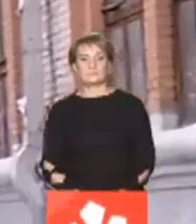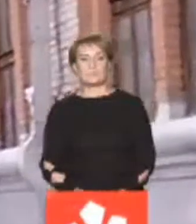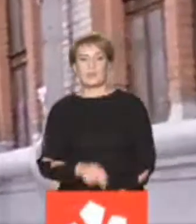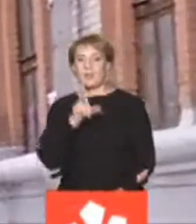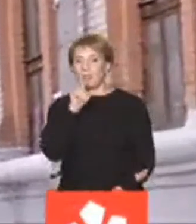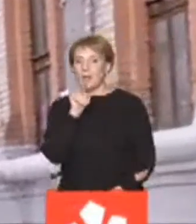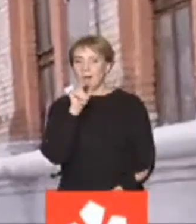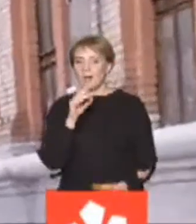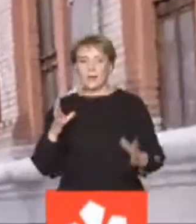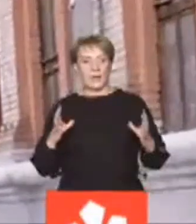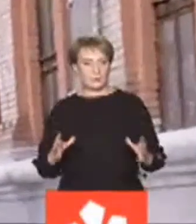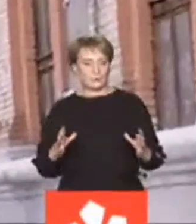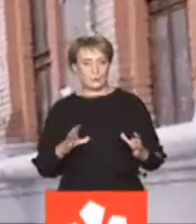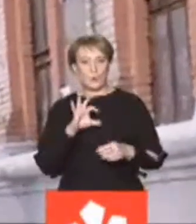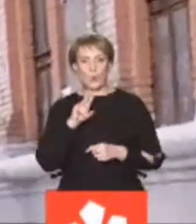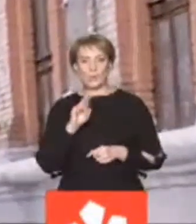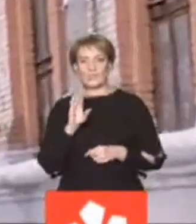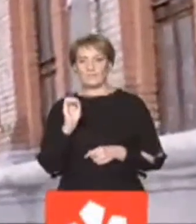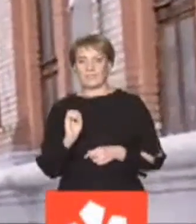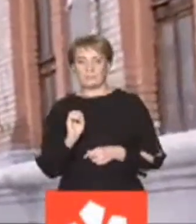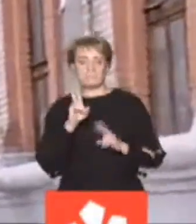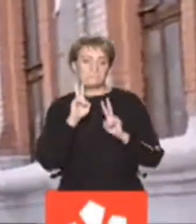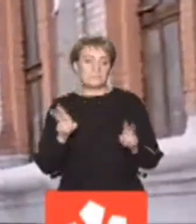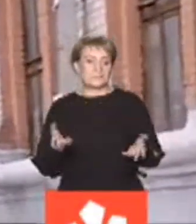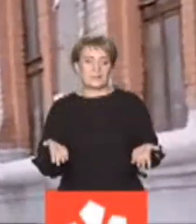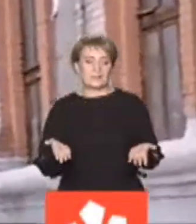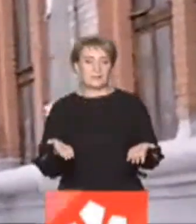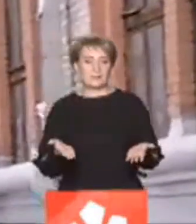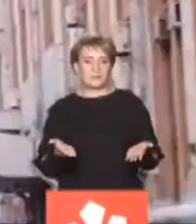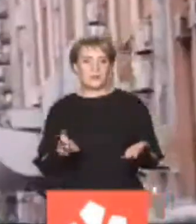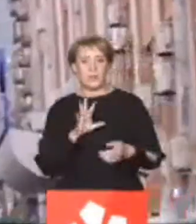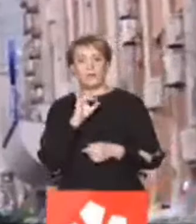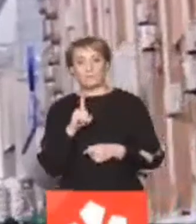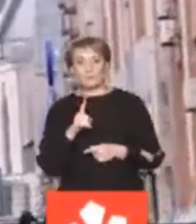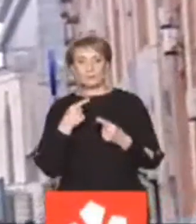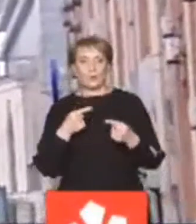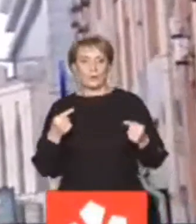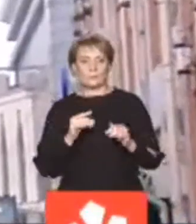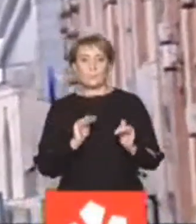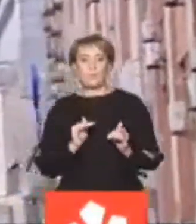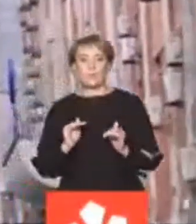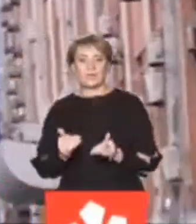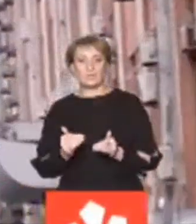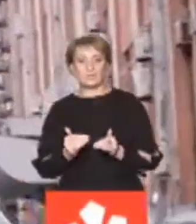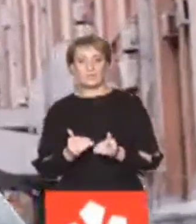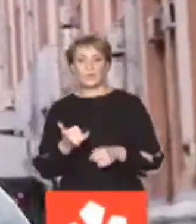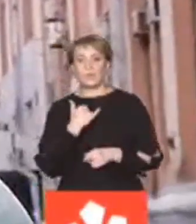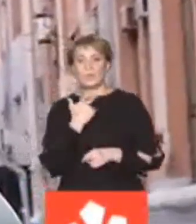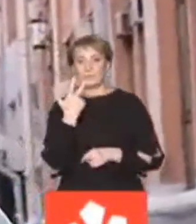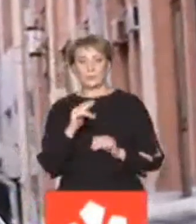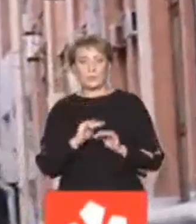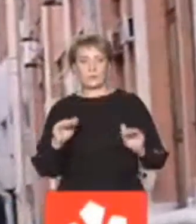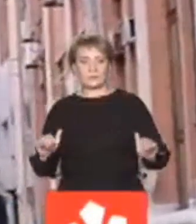Качку, олів'є. Не знаю, фрукти, овочі, по мінімуму. У мене троє